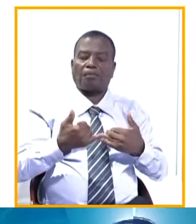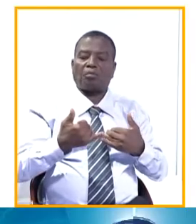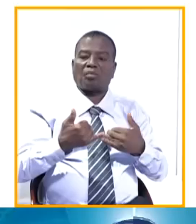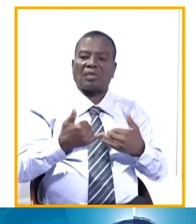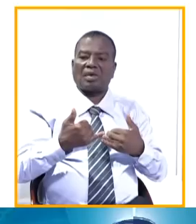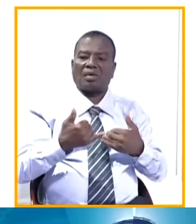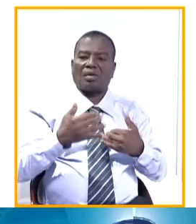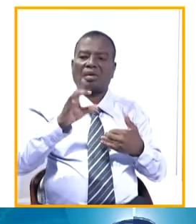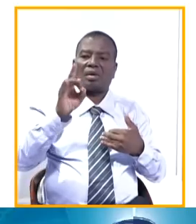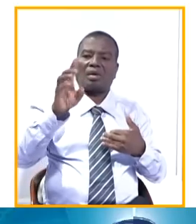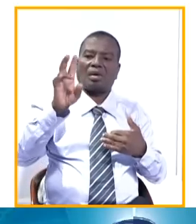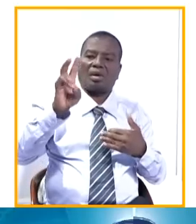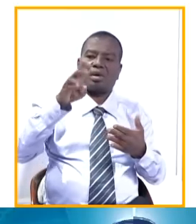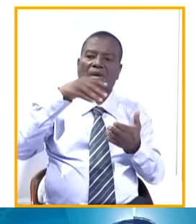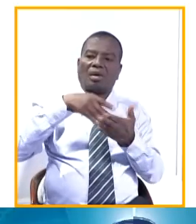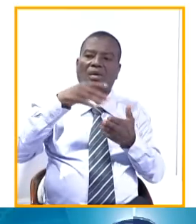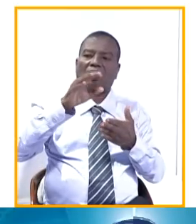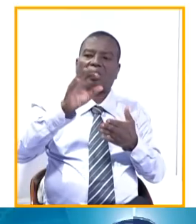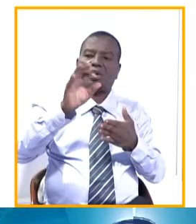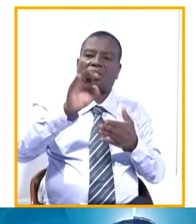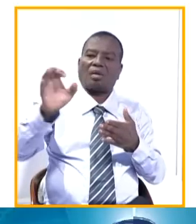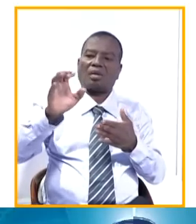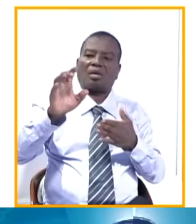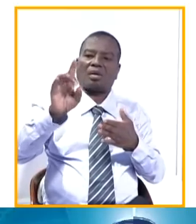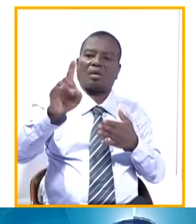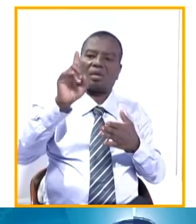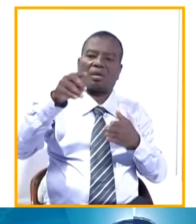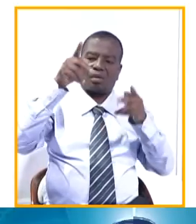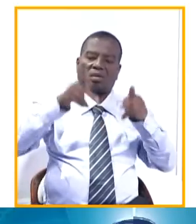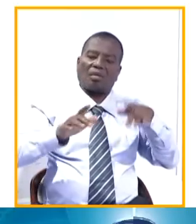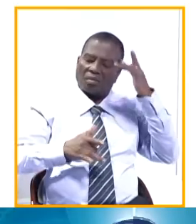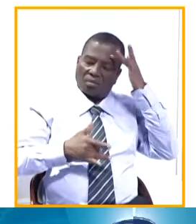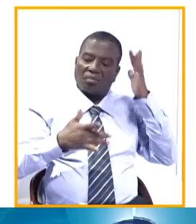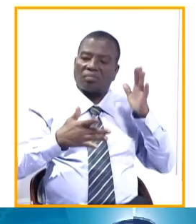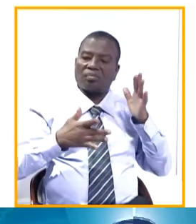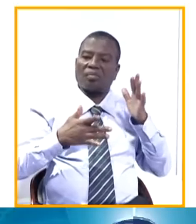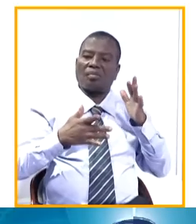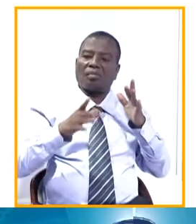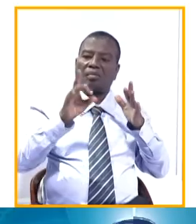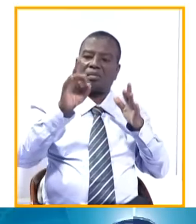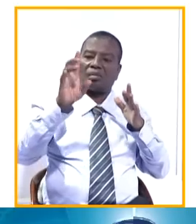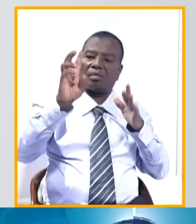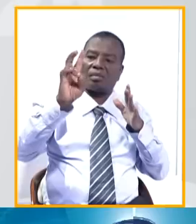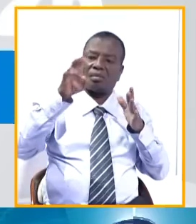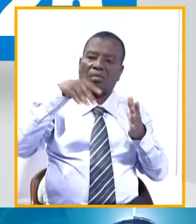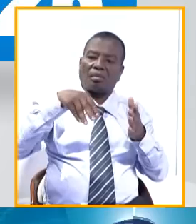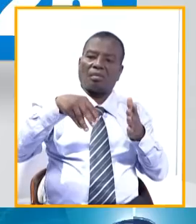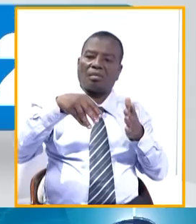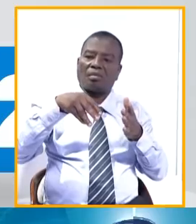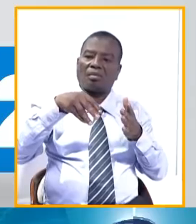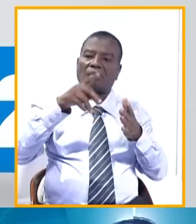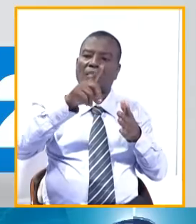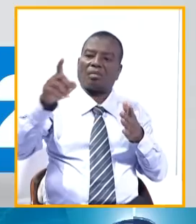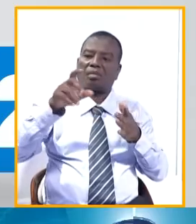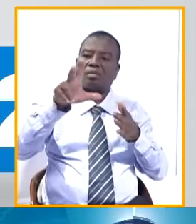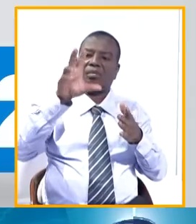actuellement 87 981 cas confirmés de coronavirus, 87 136